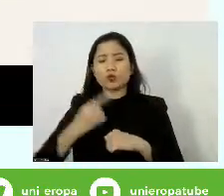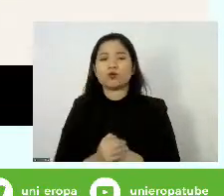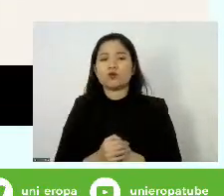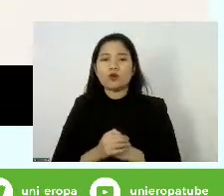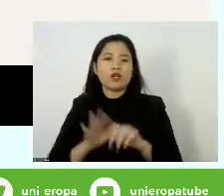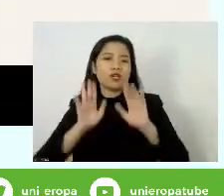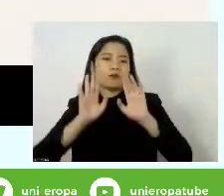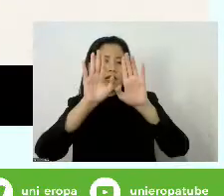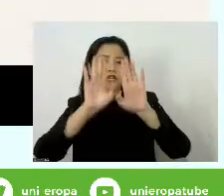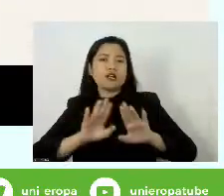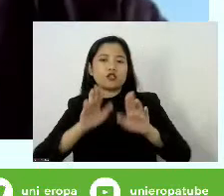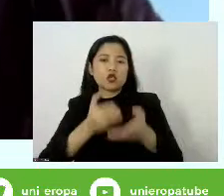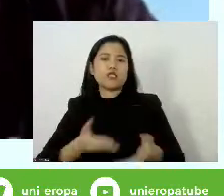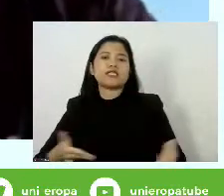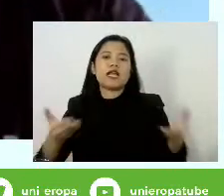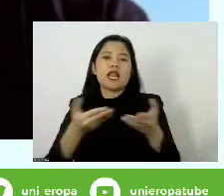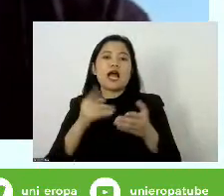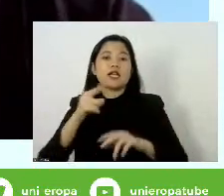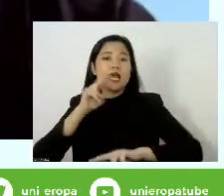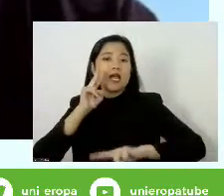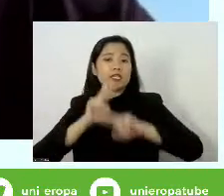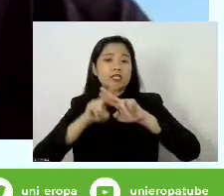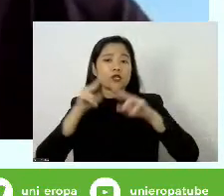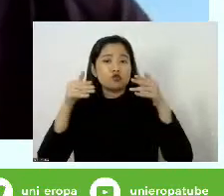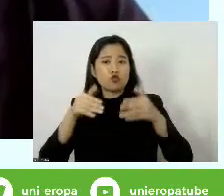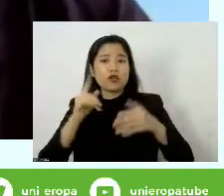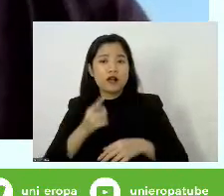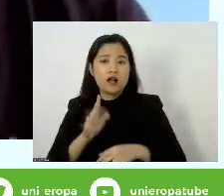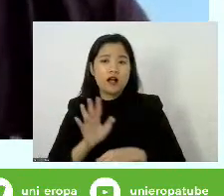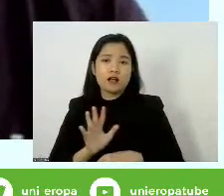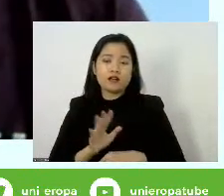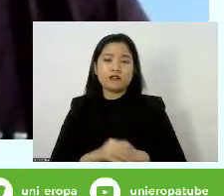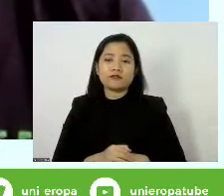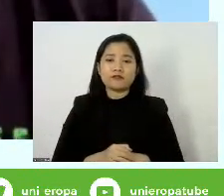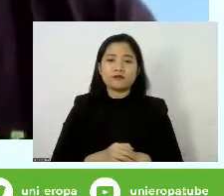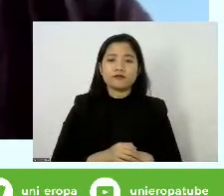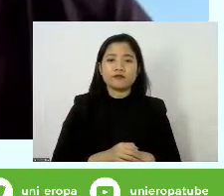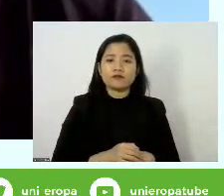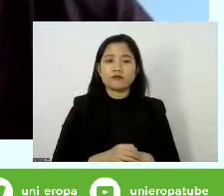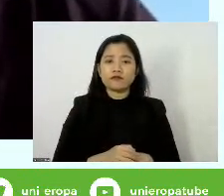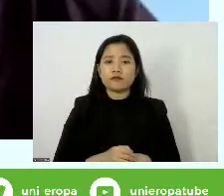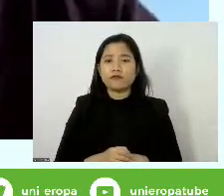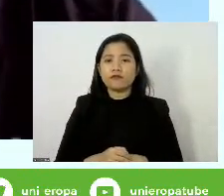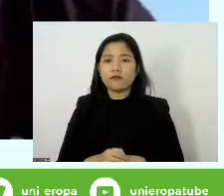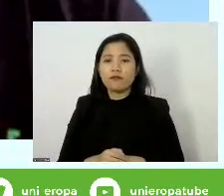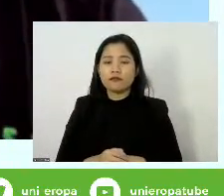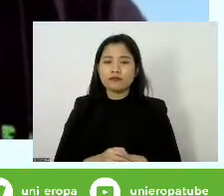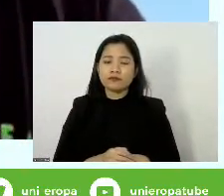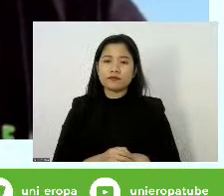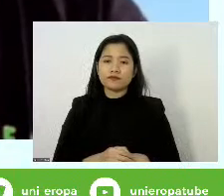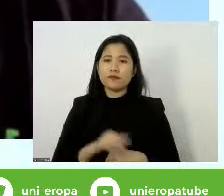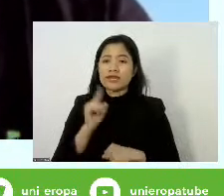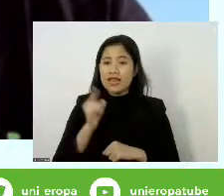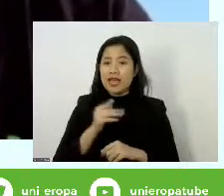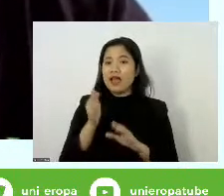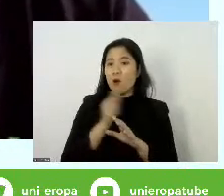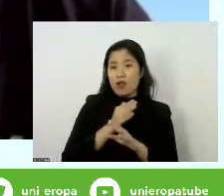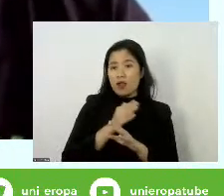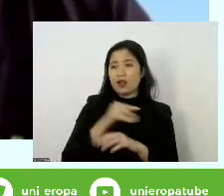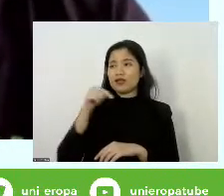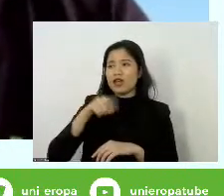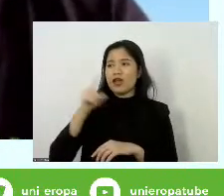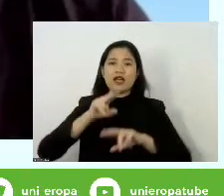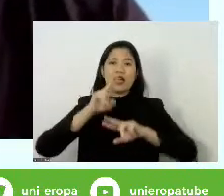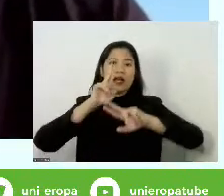di media sosial ditumis tekstur the Mbak Eh sugar Hah Titian dan dari dari awal kami salah satu